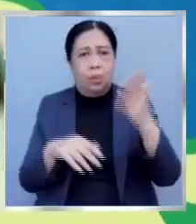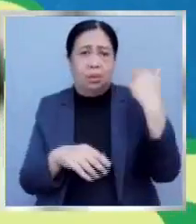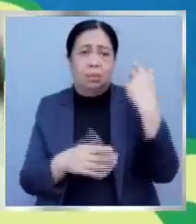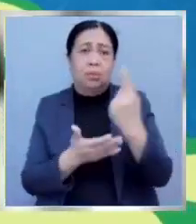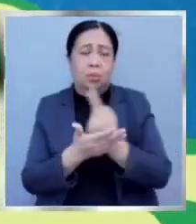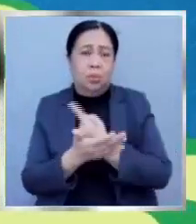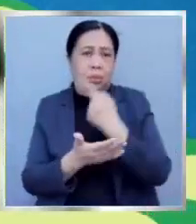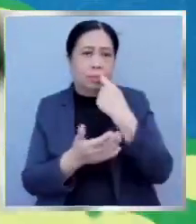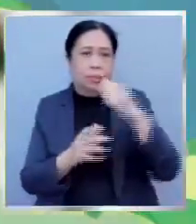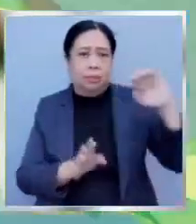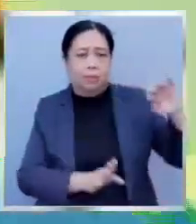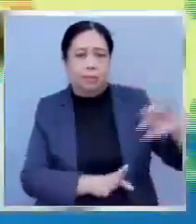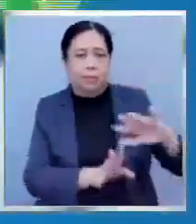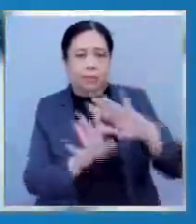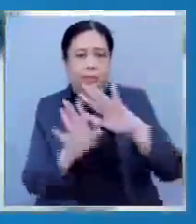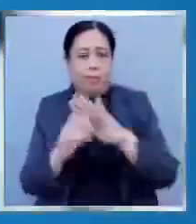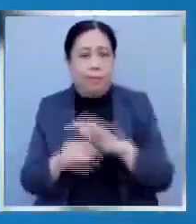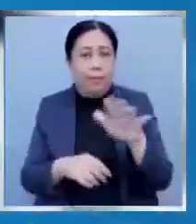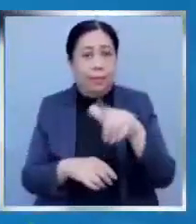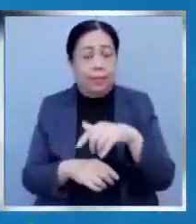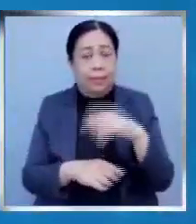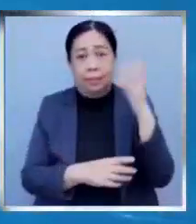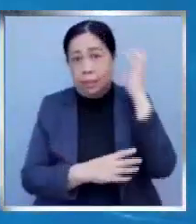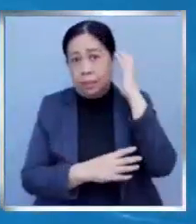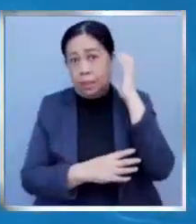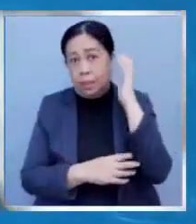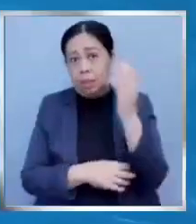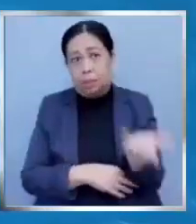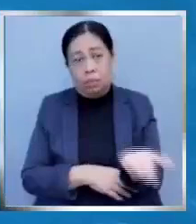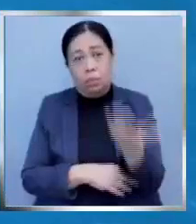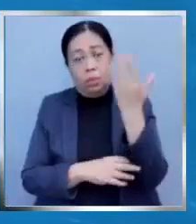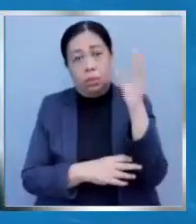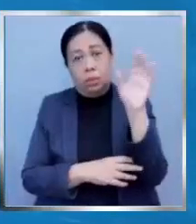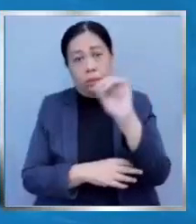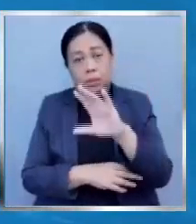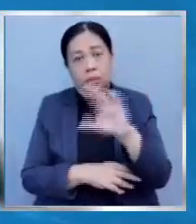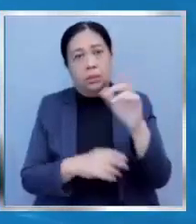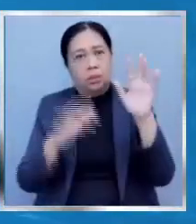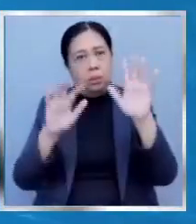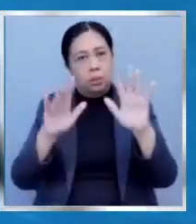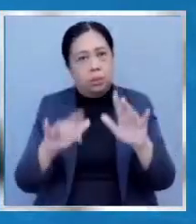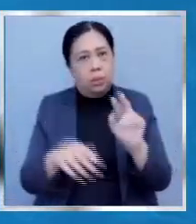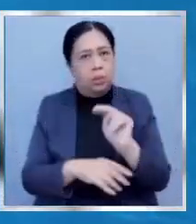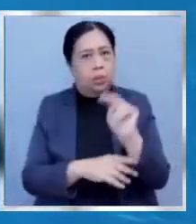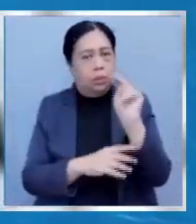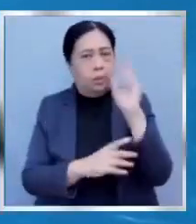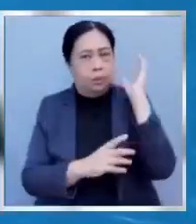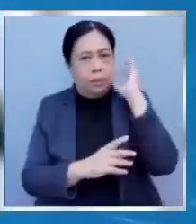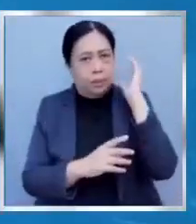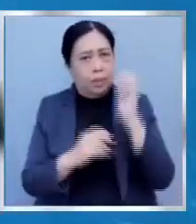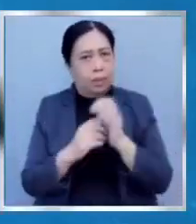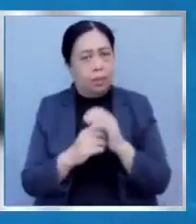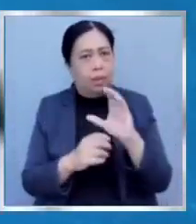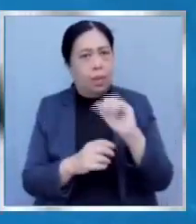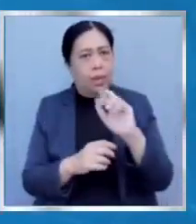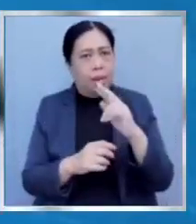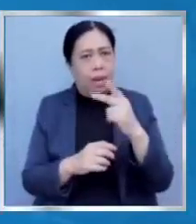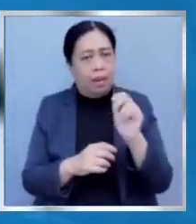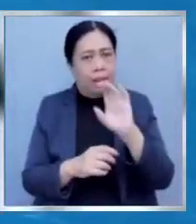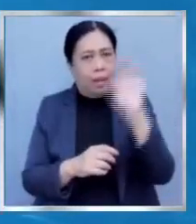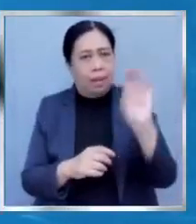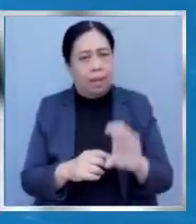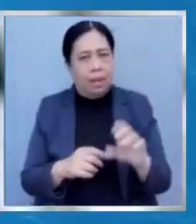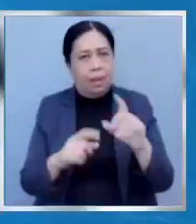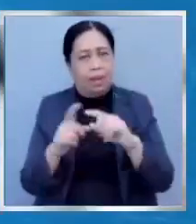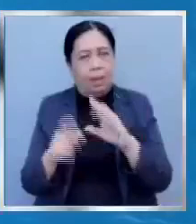sa shear line. Sa mga taga Mindanao naman, umaga pa lang, unti-unti nang uulanin ng Northern Mindanao, Caraga, Davao Region,